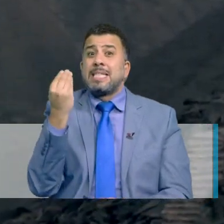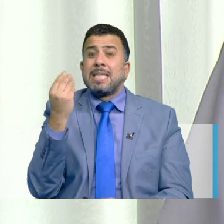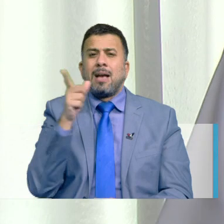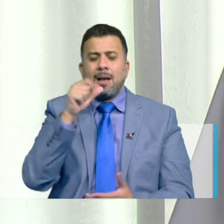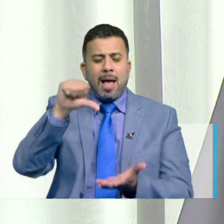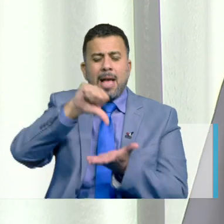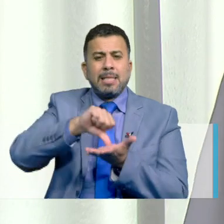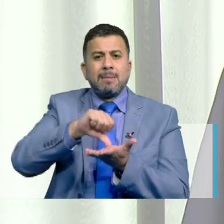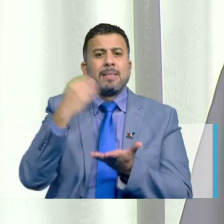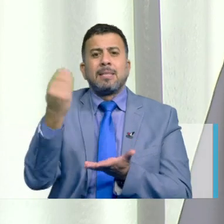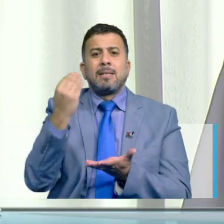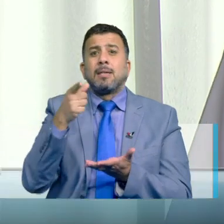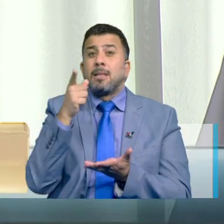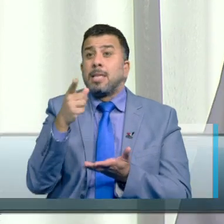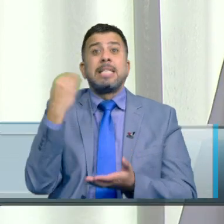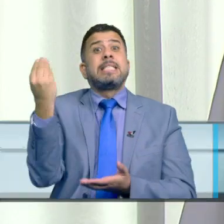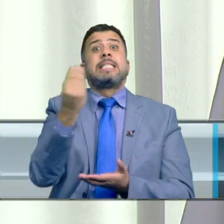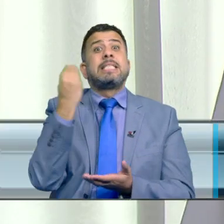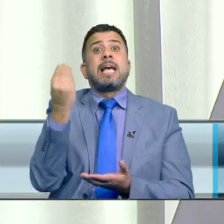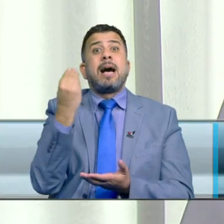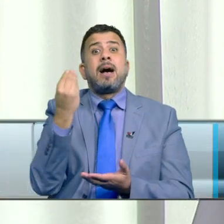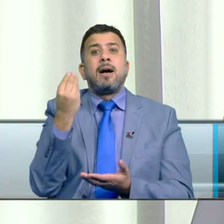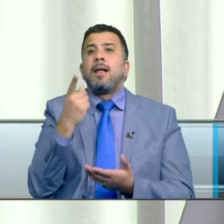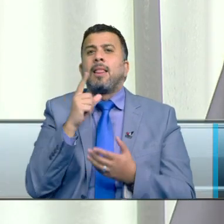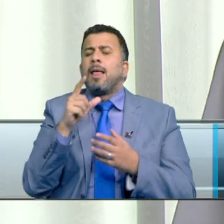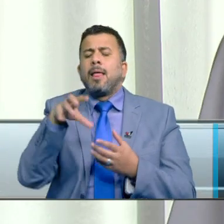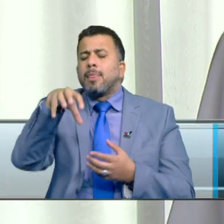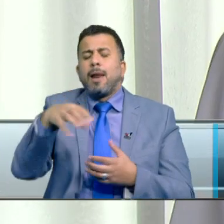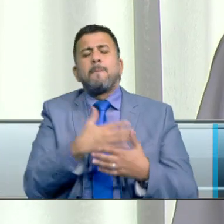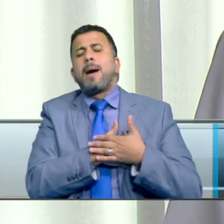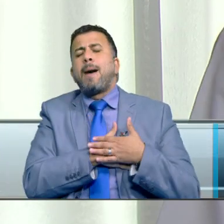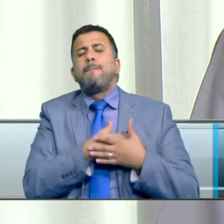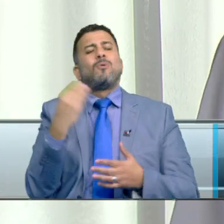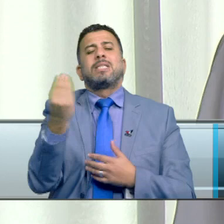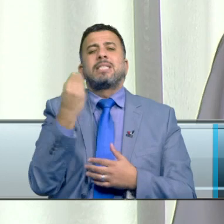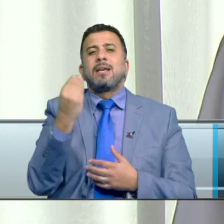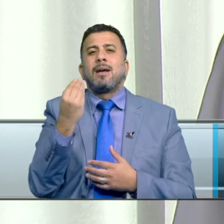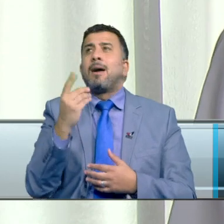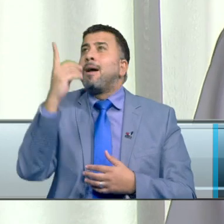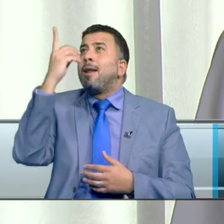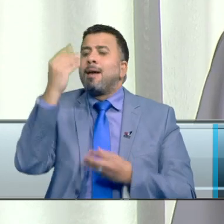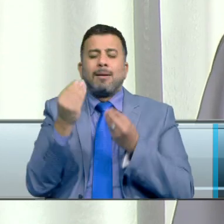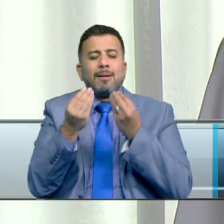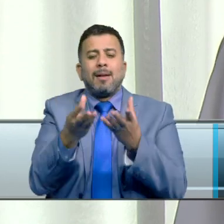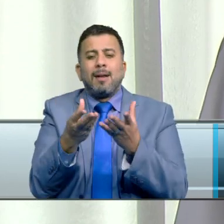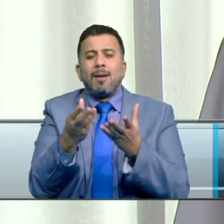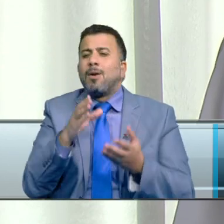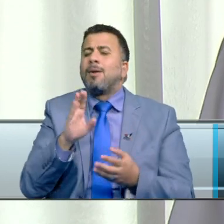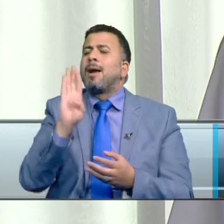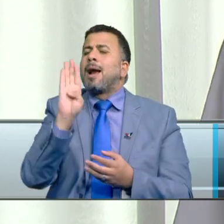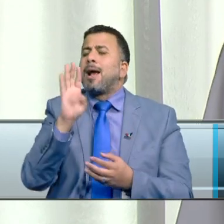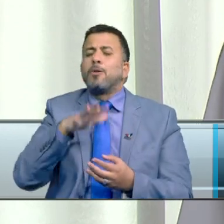للعرب رمزا للسياحة، وهي دار المحبة والسياحة، سقاها الله رب